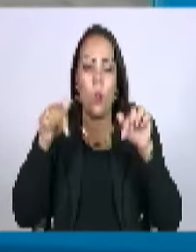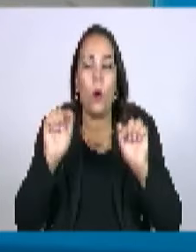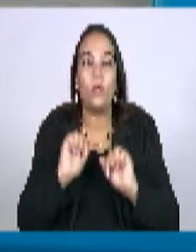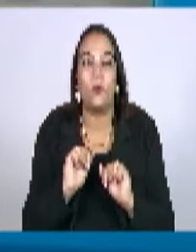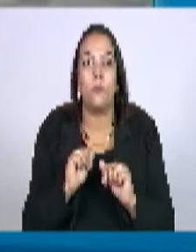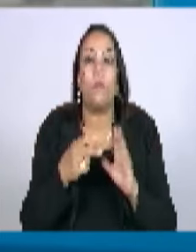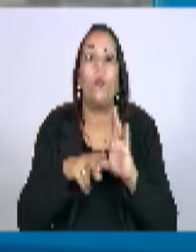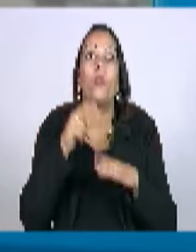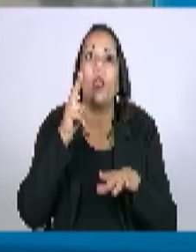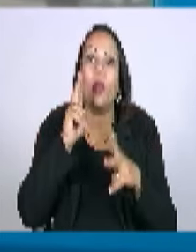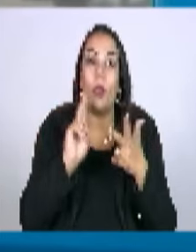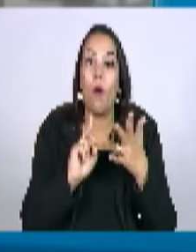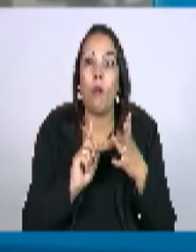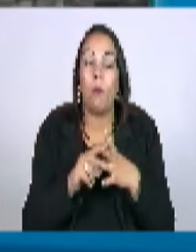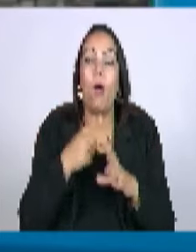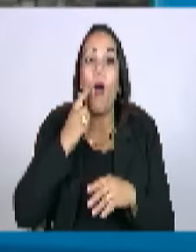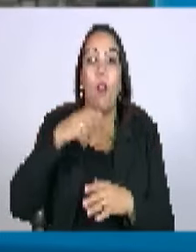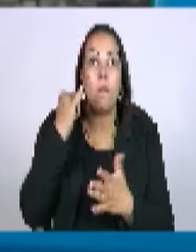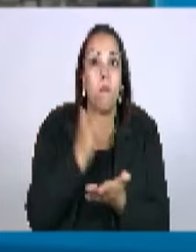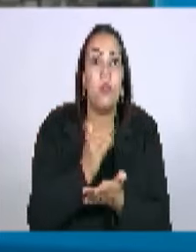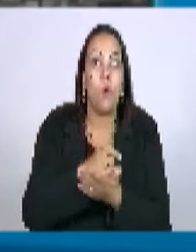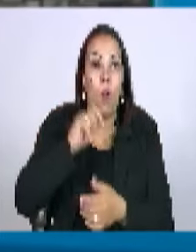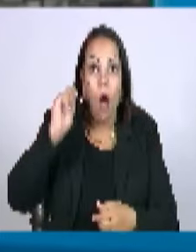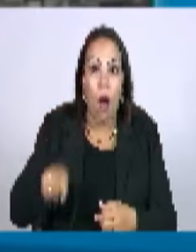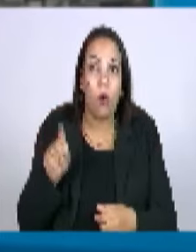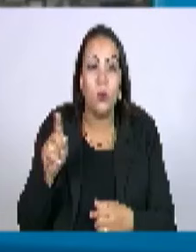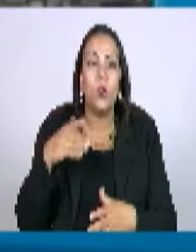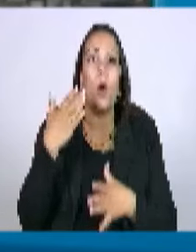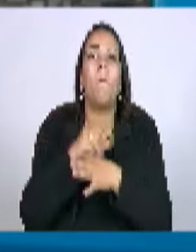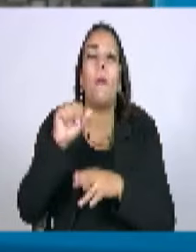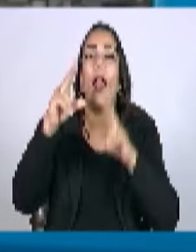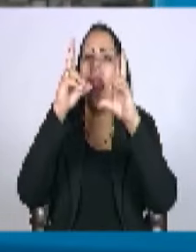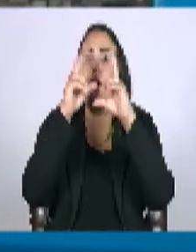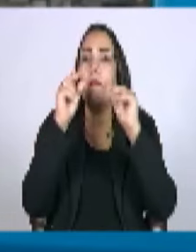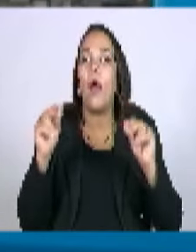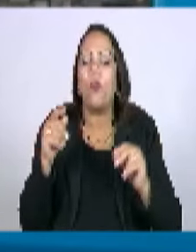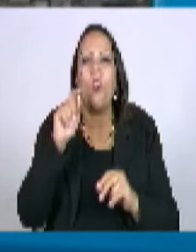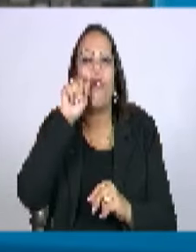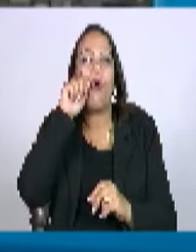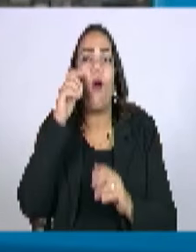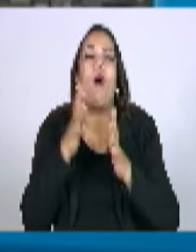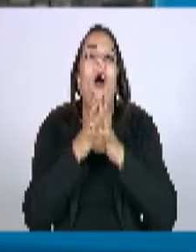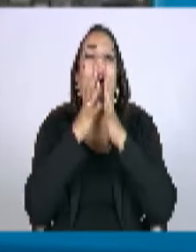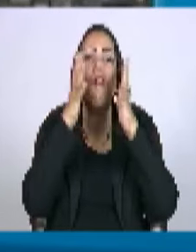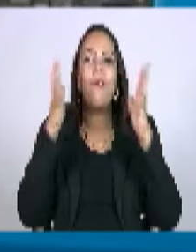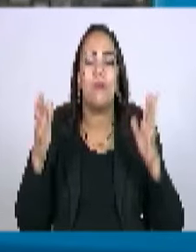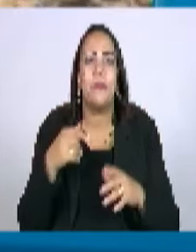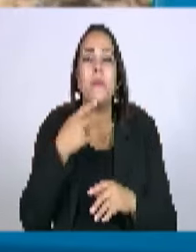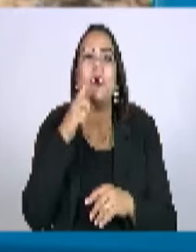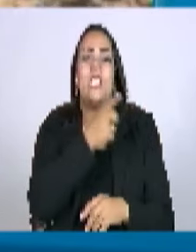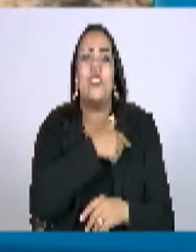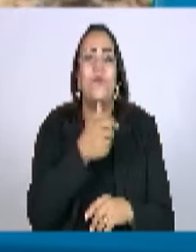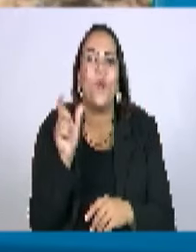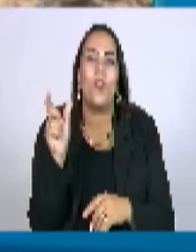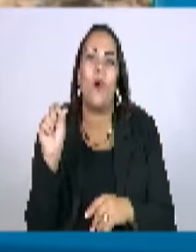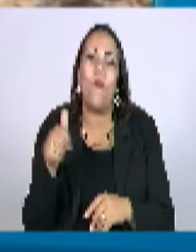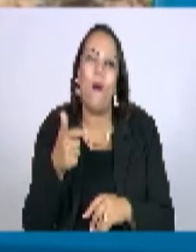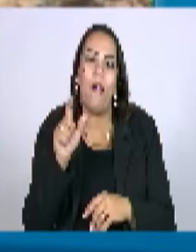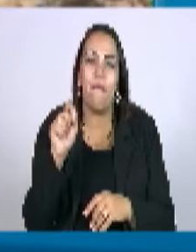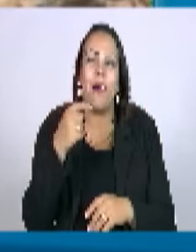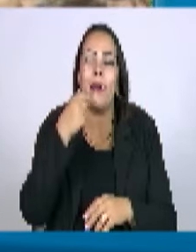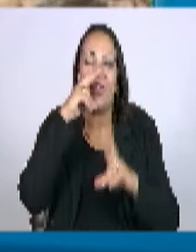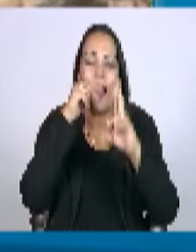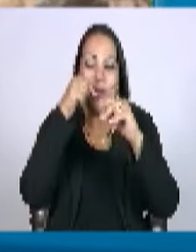القاضي رئيس المحكمه اللي هو القاضي اللبناني الرجل العظيم نواف سلام تحدث